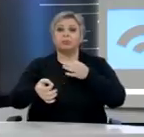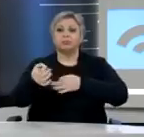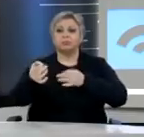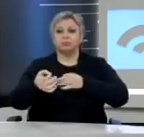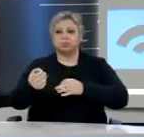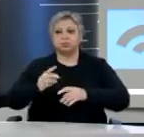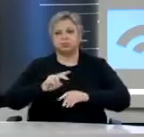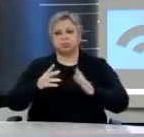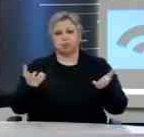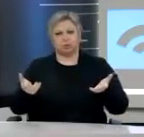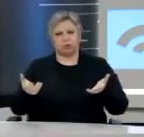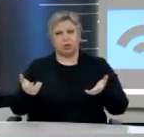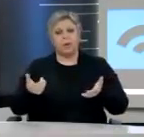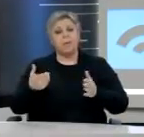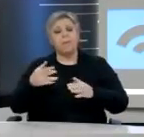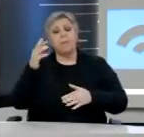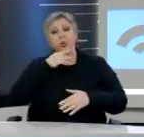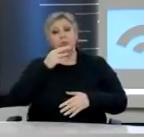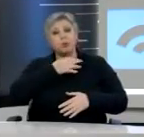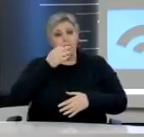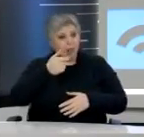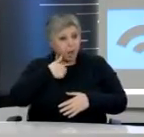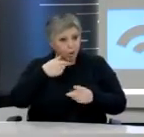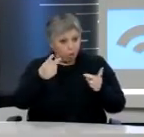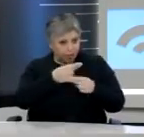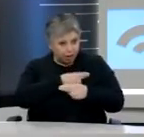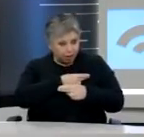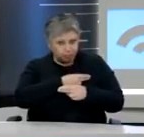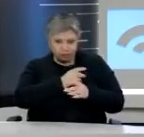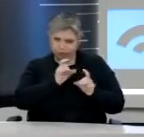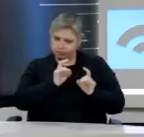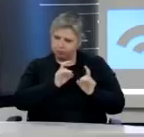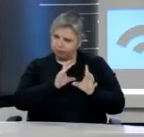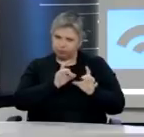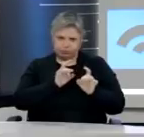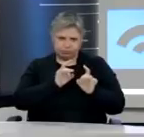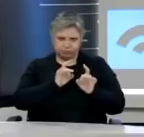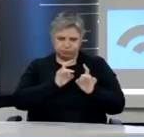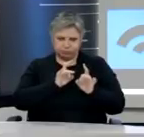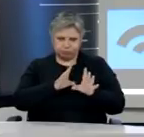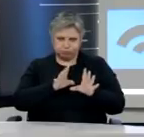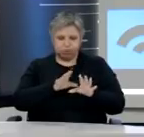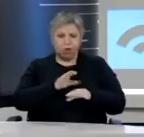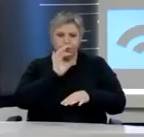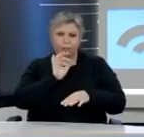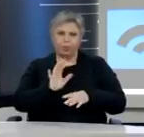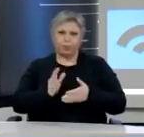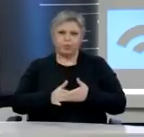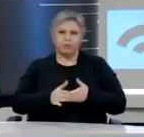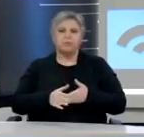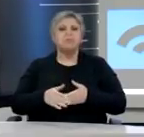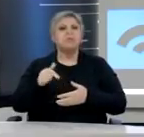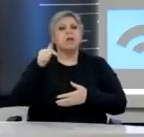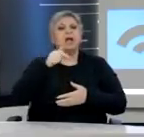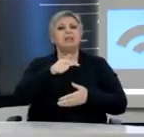Μητσοτάκη, με μεγάλη προσοχή. Δεν σας διέκοψε ούτε μια φορά. Εγώ προσωπικά δεν σας διέκοψε ούτε μια φορά. Αν αυτό το παράδειγμα δίνετε εσείς